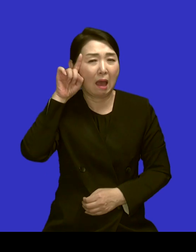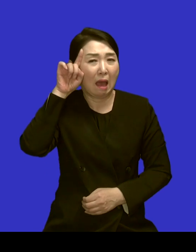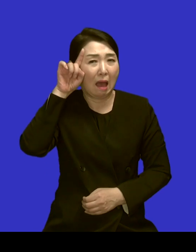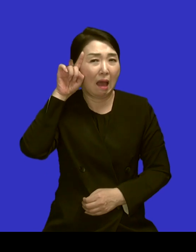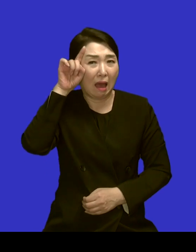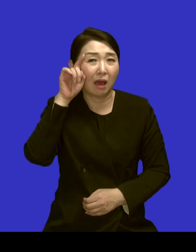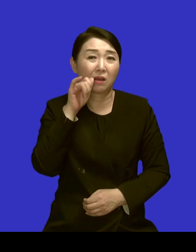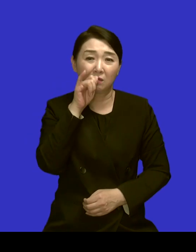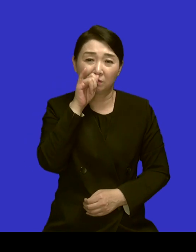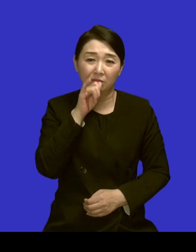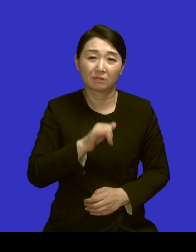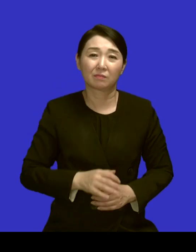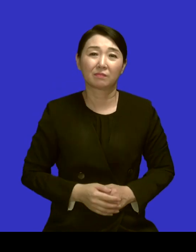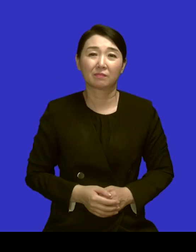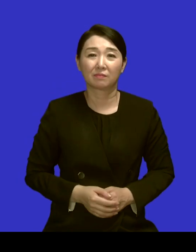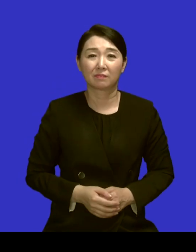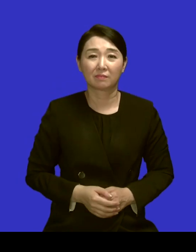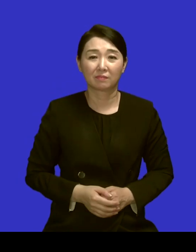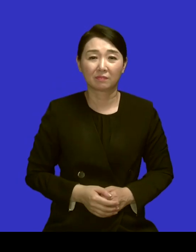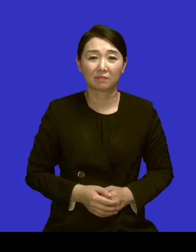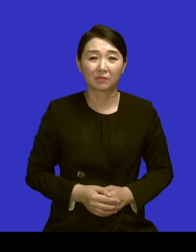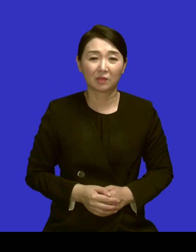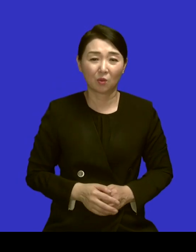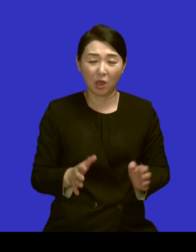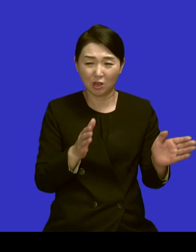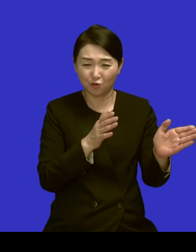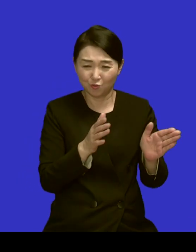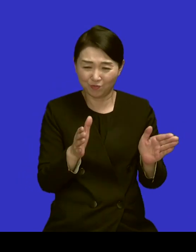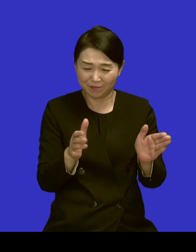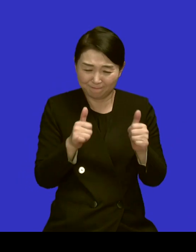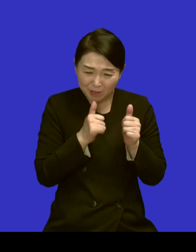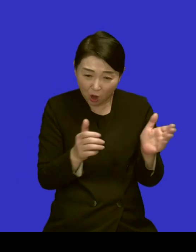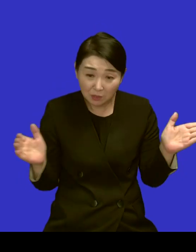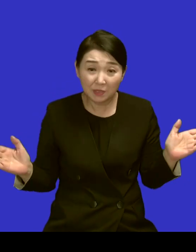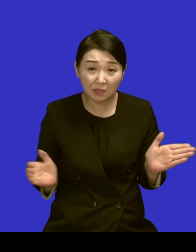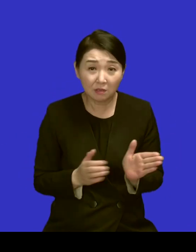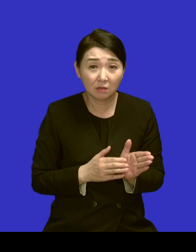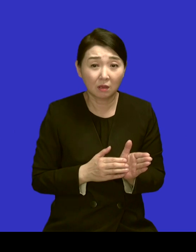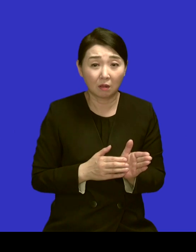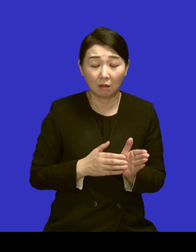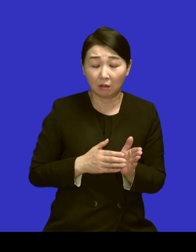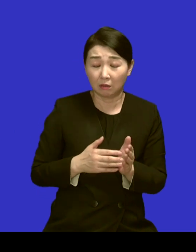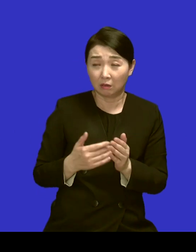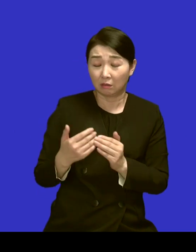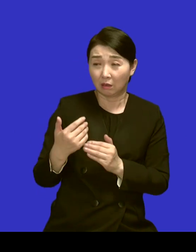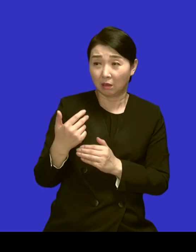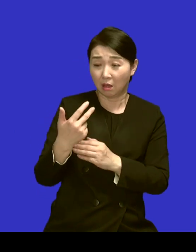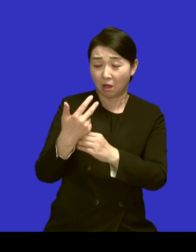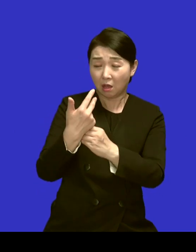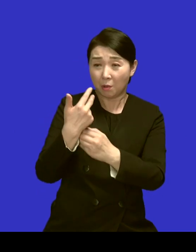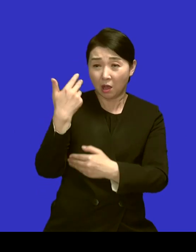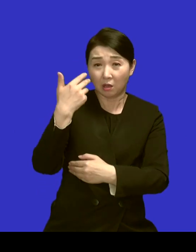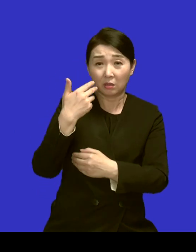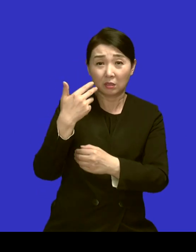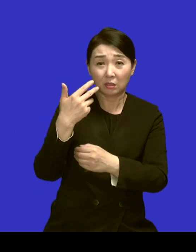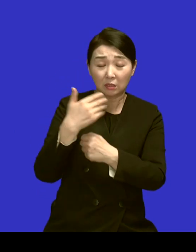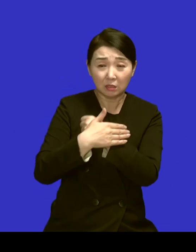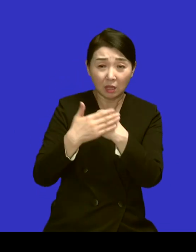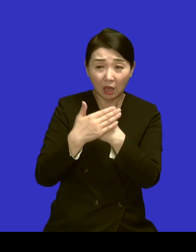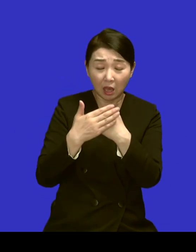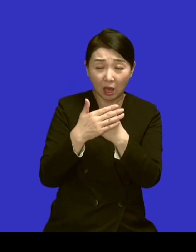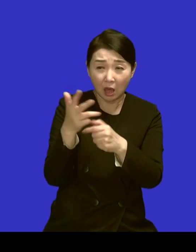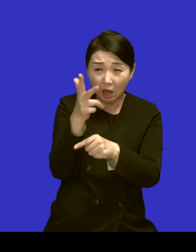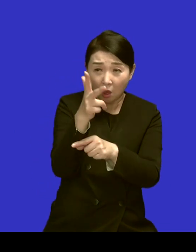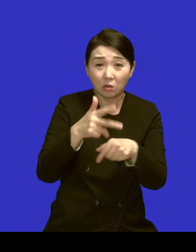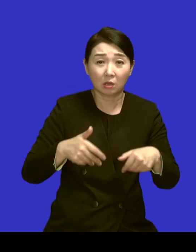끊임없는 긴장감 때문에. 그러니까 아무리 준비를 해도 아니 내가 이거 카메라 앞에서 이 은혜를 담아야 되는데 어떻게